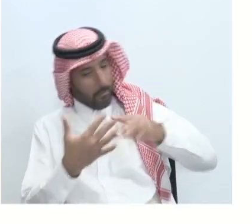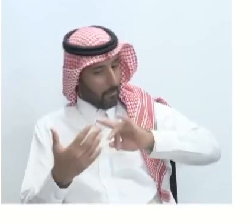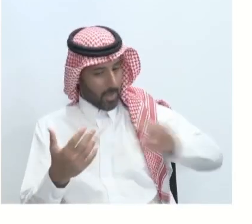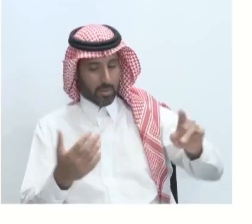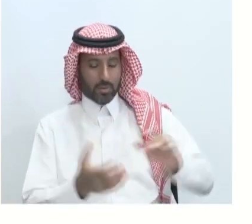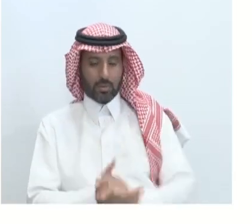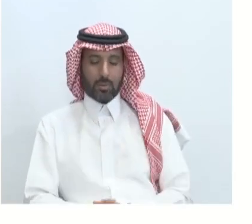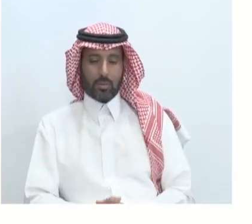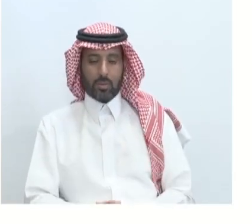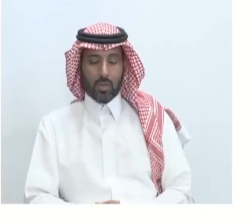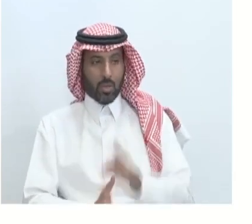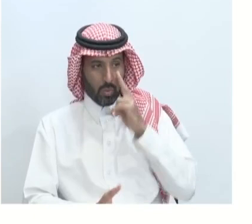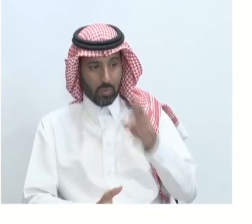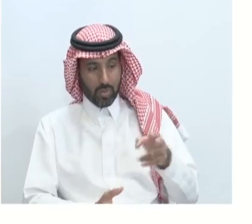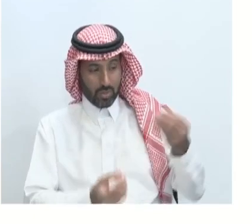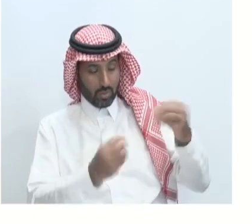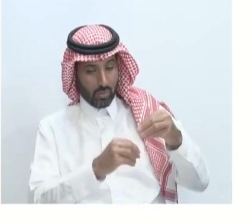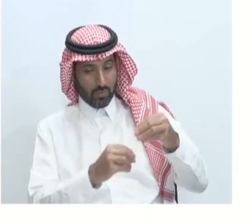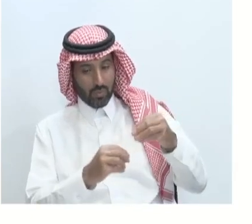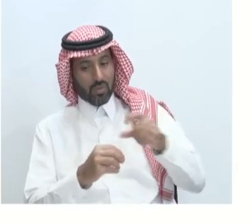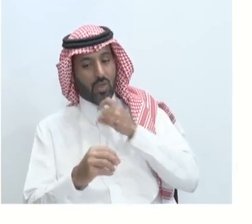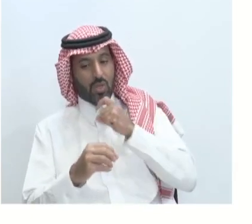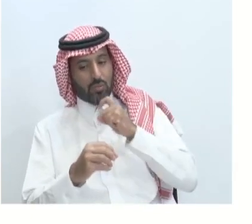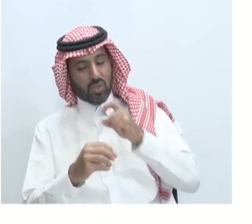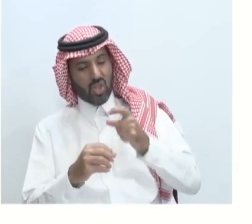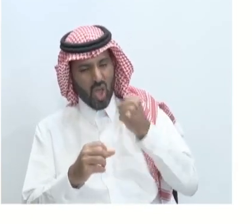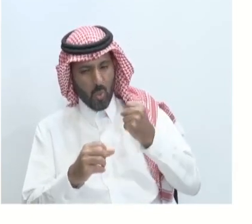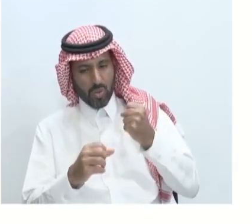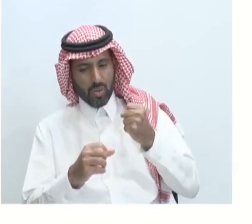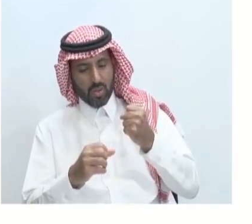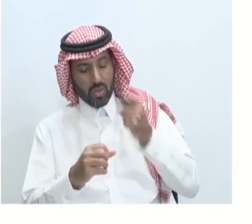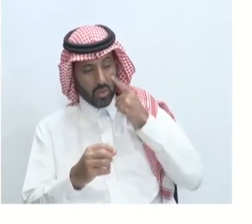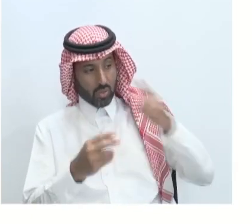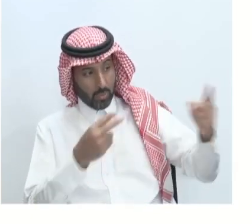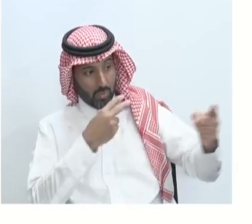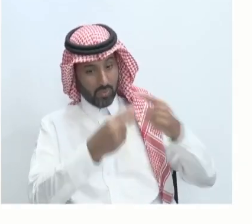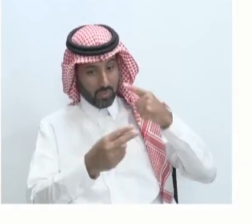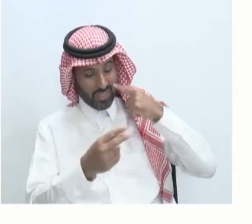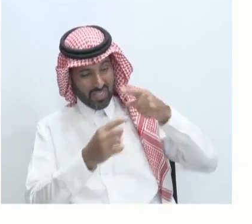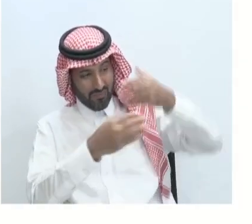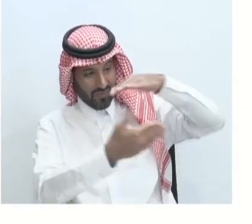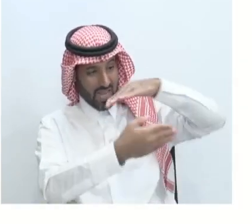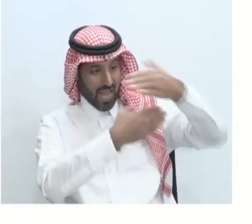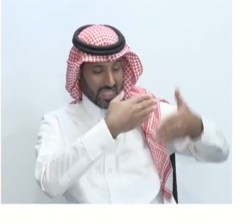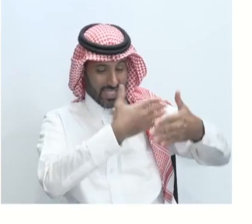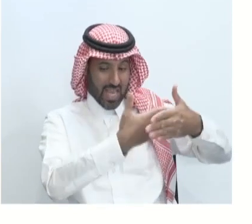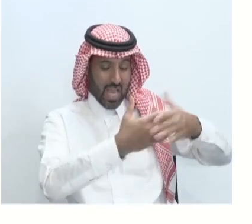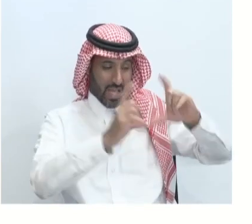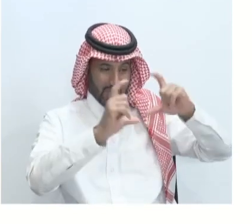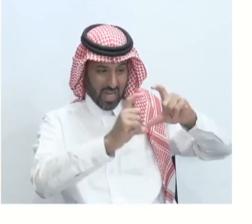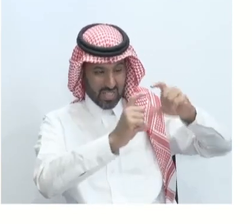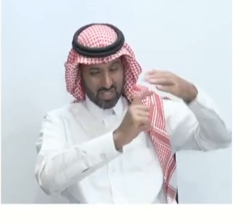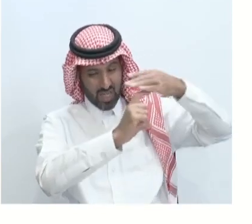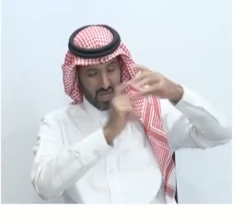الطالبه فالضوء المرئي يضعف بشكل قوي عند مروره من منتصف العدسه